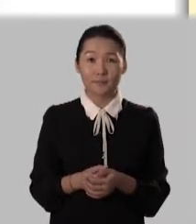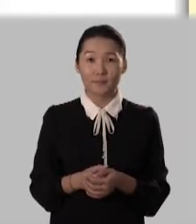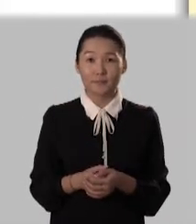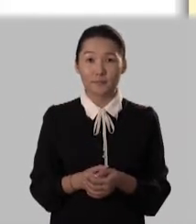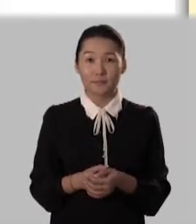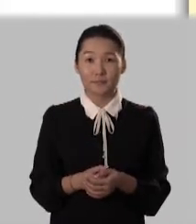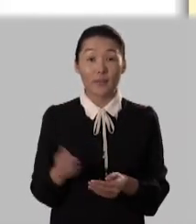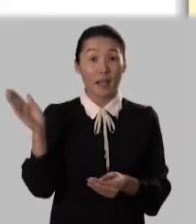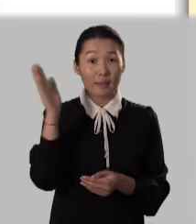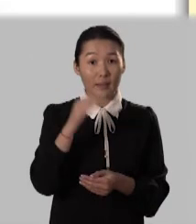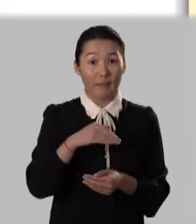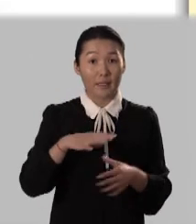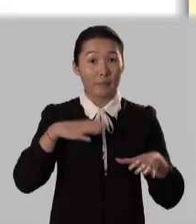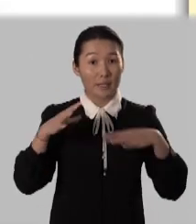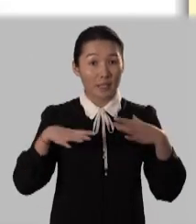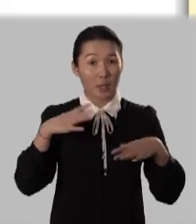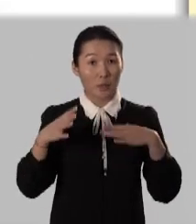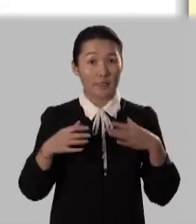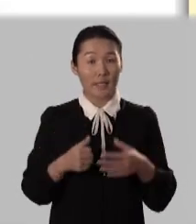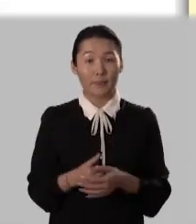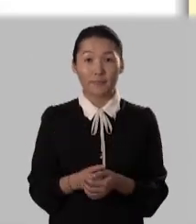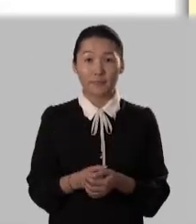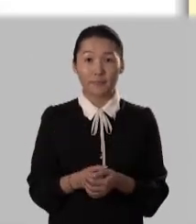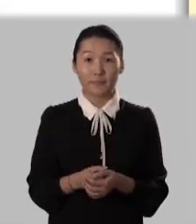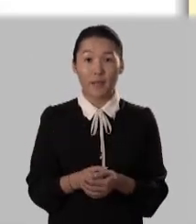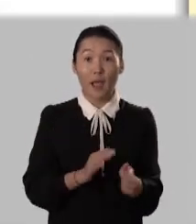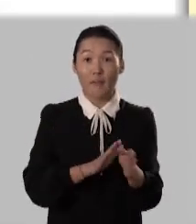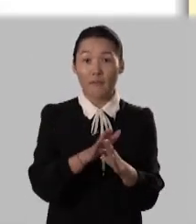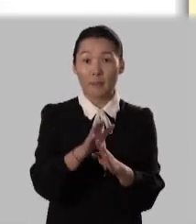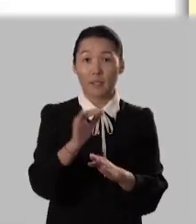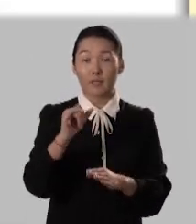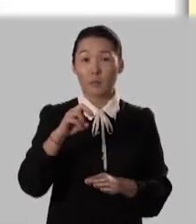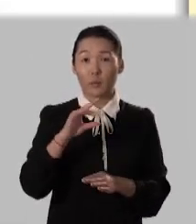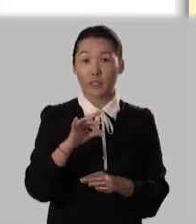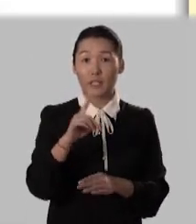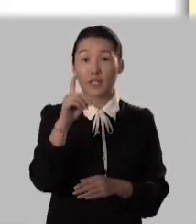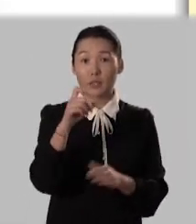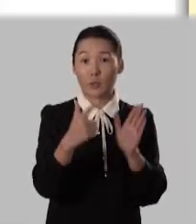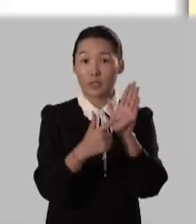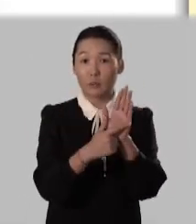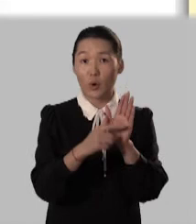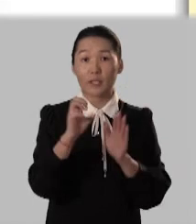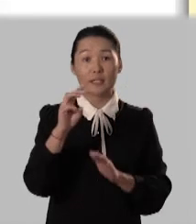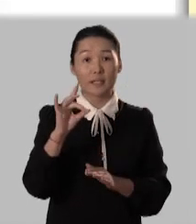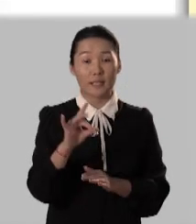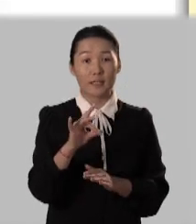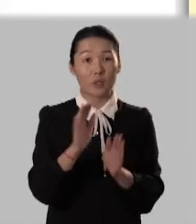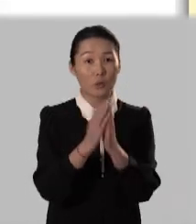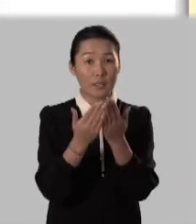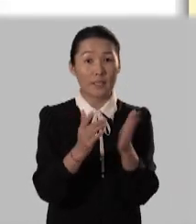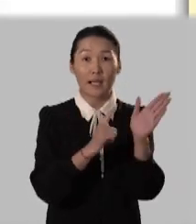давайте потренируемся выполним упражнение 107 на страницы учебника